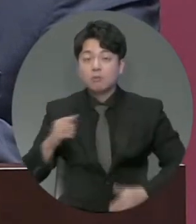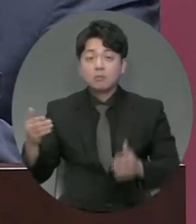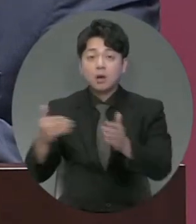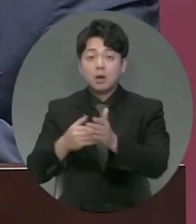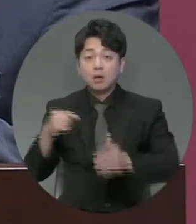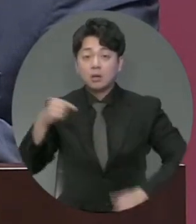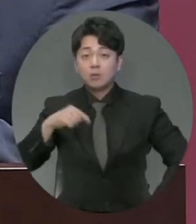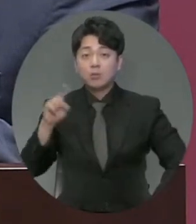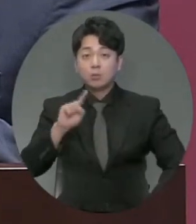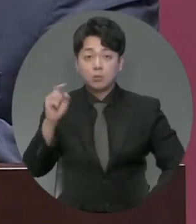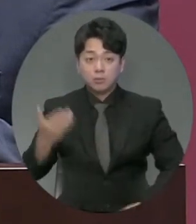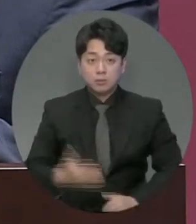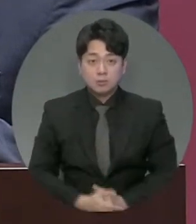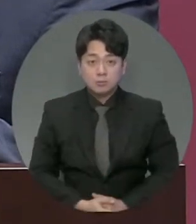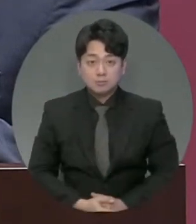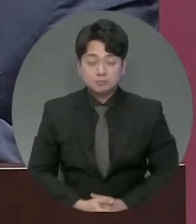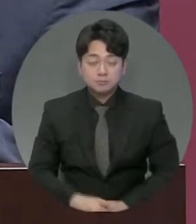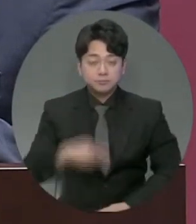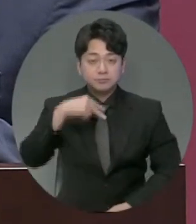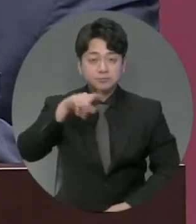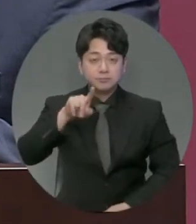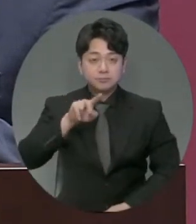삼청교육대는 기본적으로